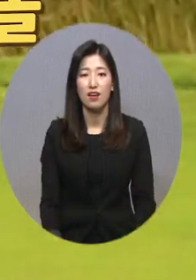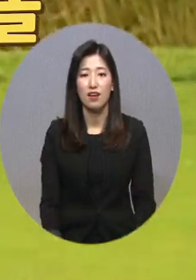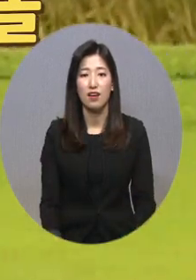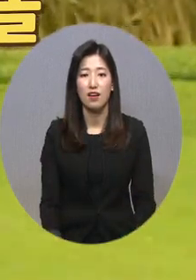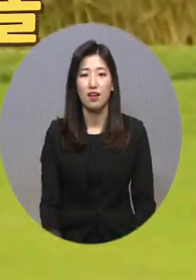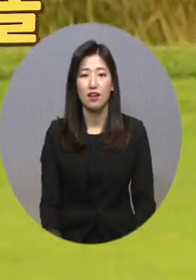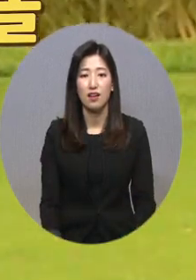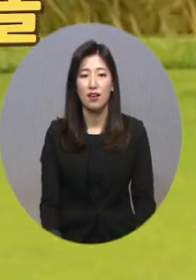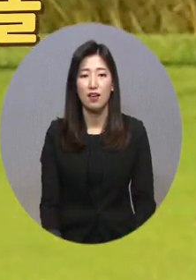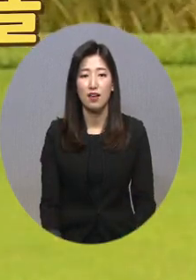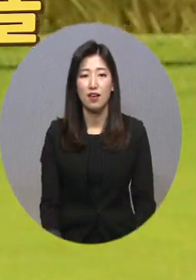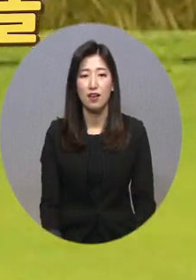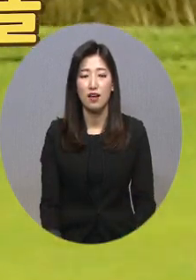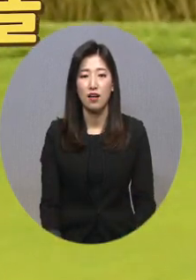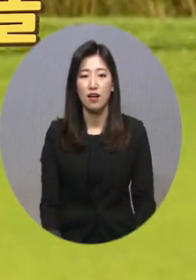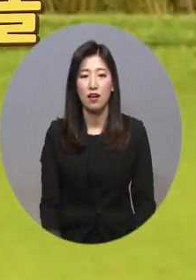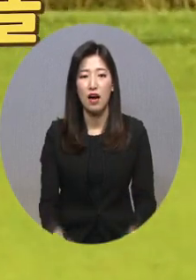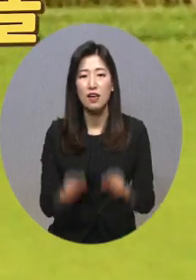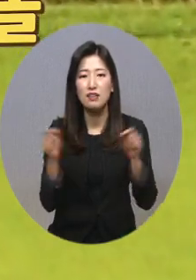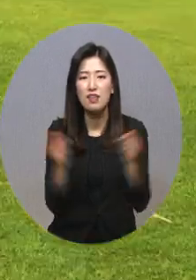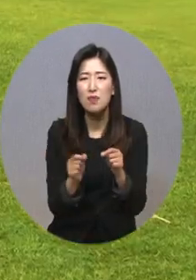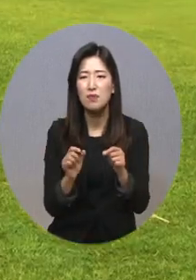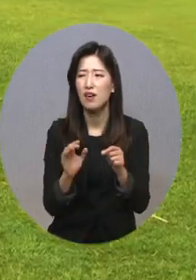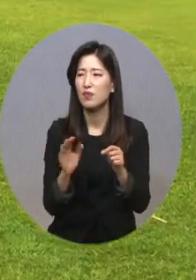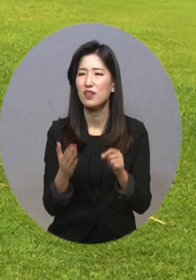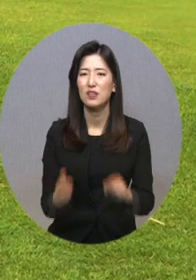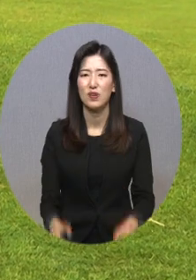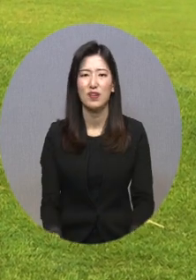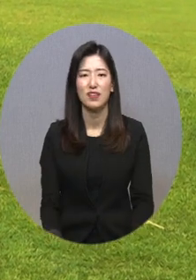왜 뭐 해 계셔 쓰고